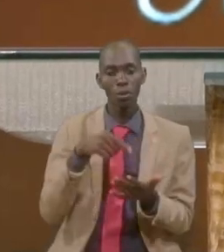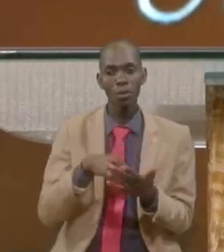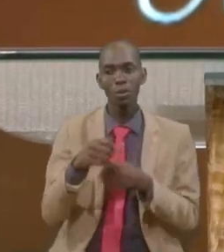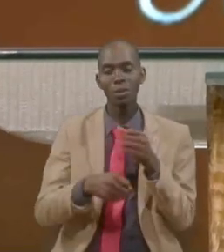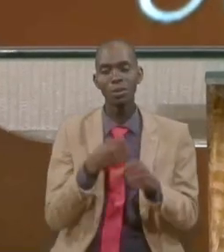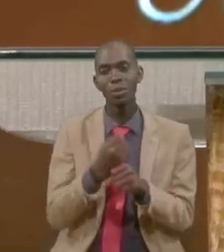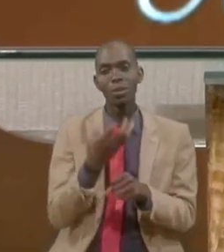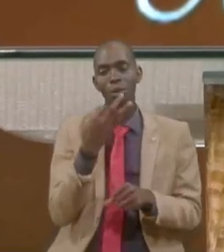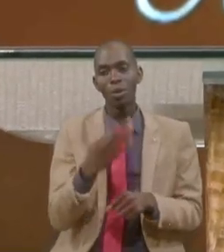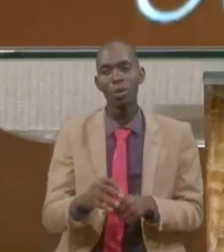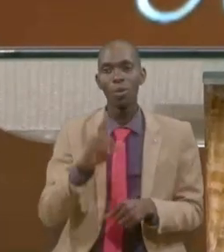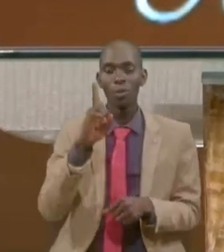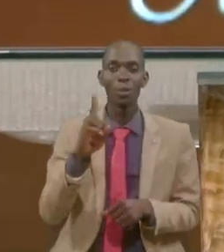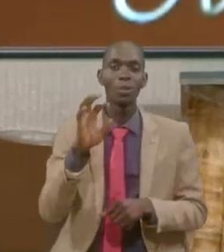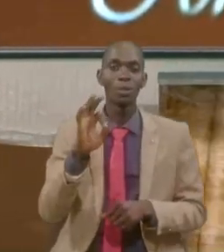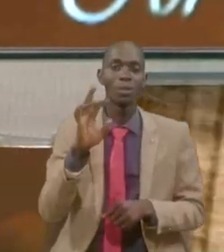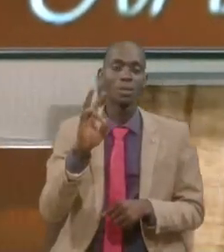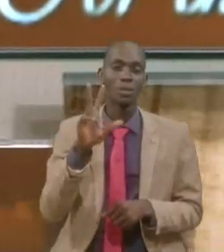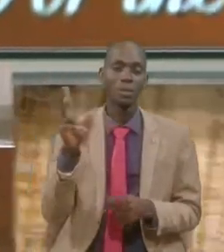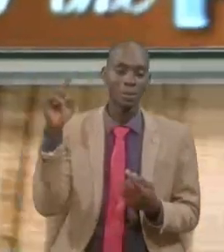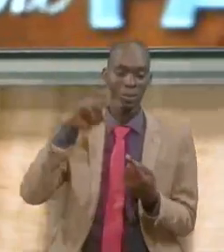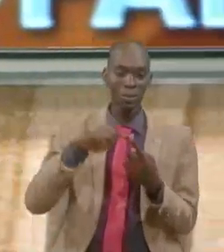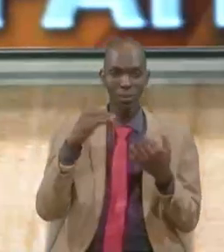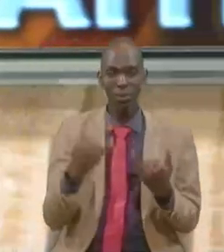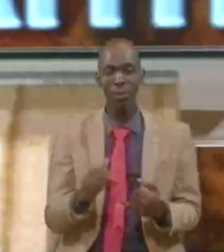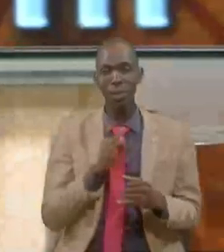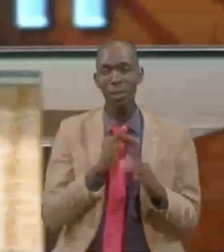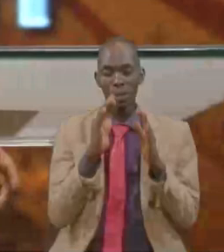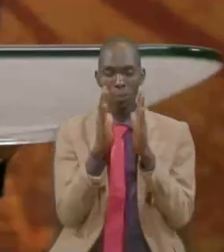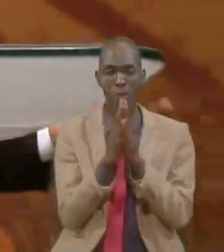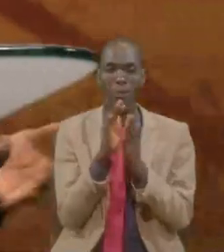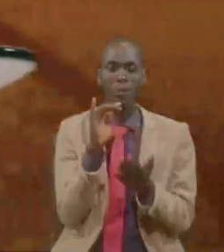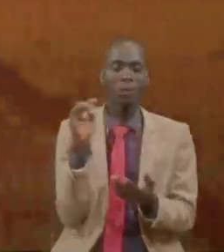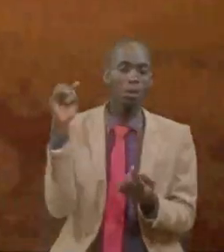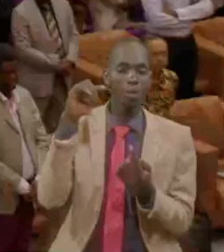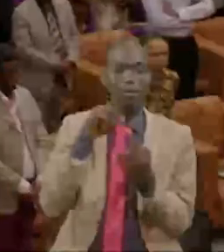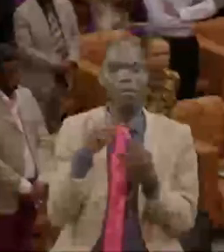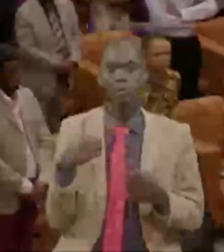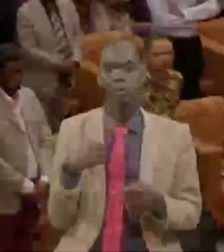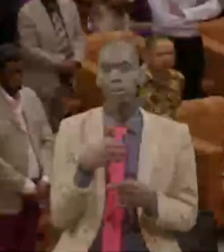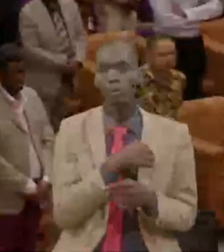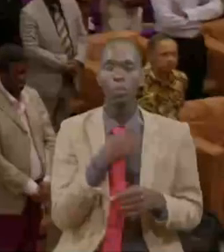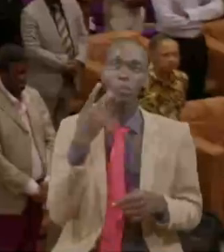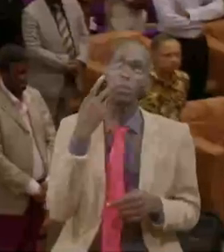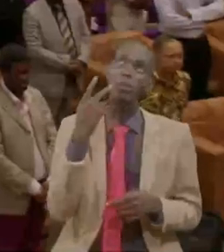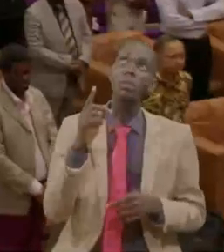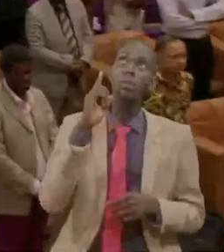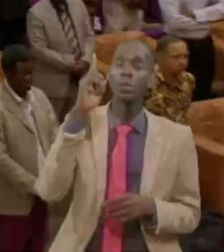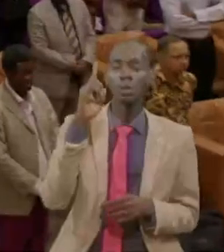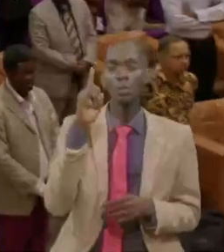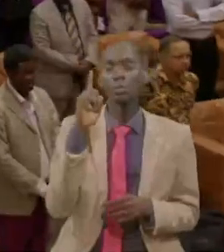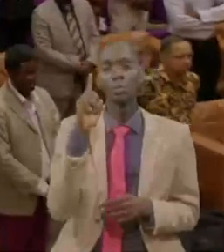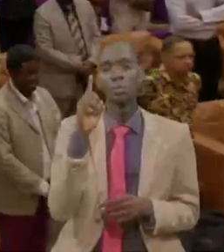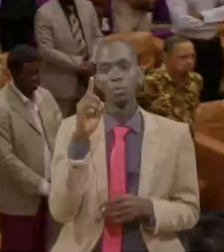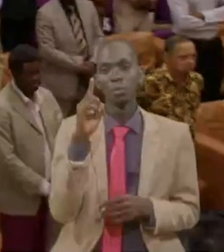années de 1973 jusqu'à présent. Je prie que jusqu'à ce que nous le